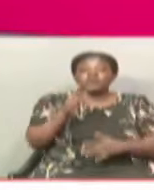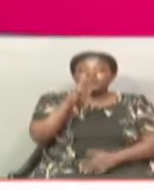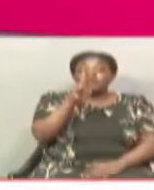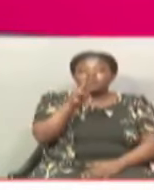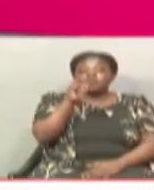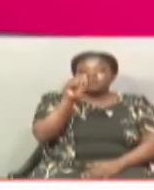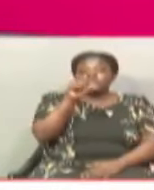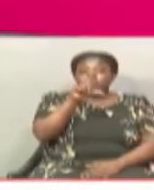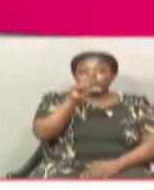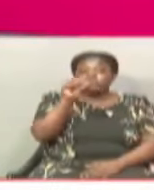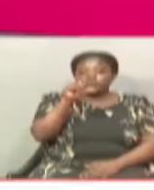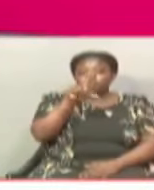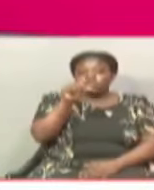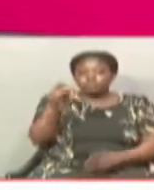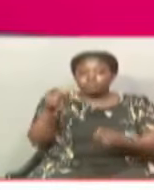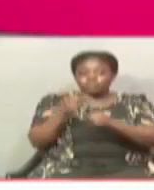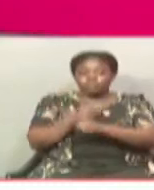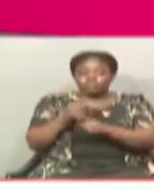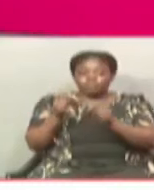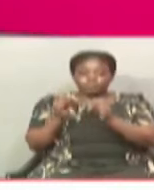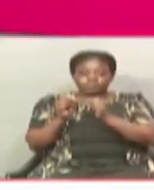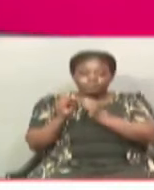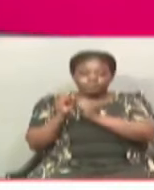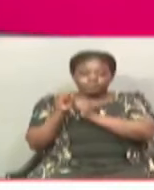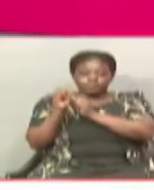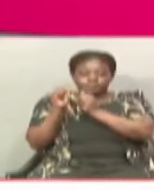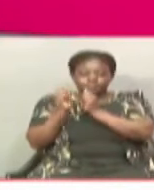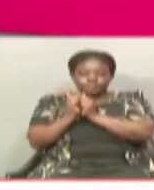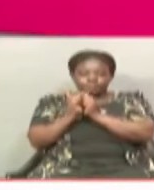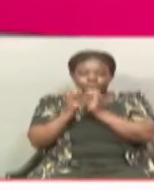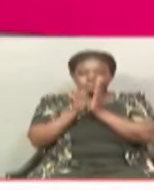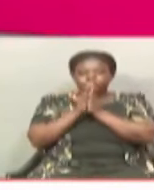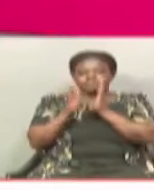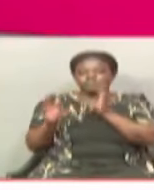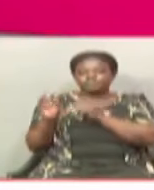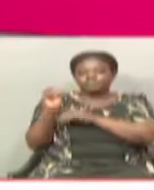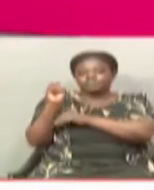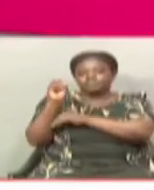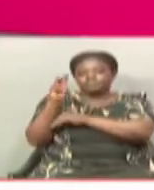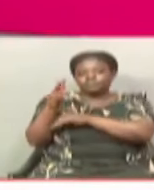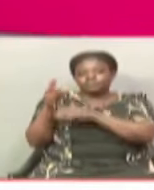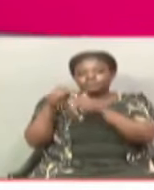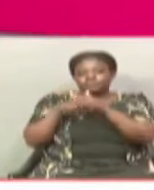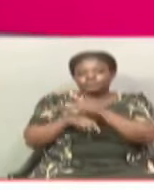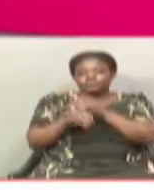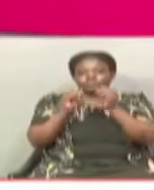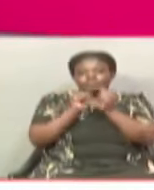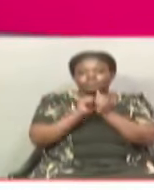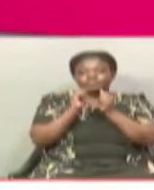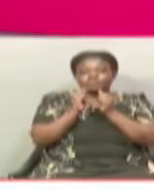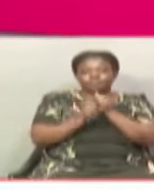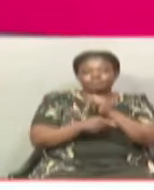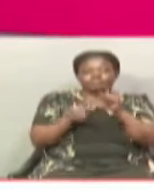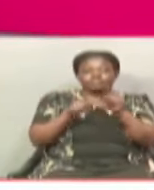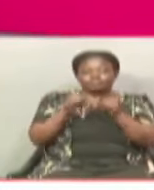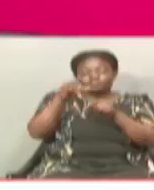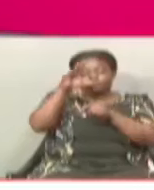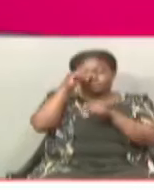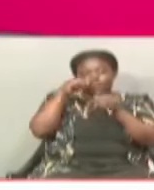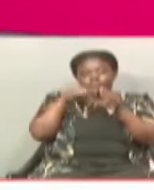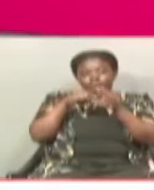okuvanga ennaku z'omwezi 10-12 okuyingira mutwalo gumu gwokka ogw'ensimbi nga n'okusoma osasula omutwalo gumu